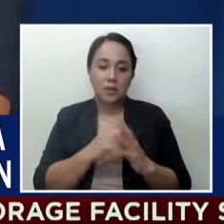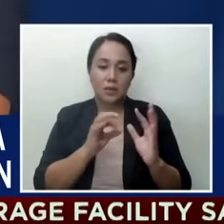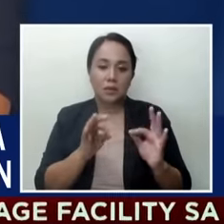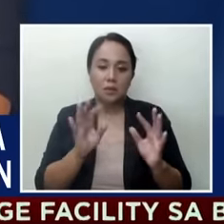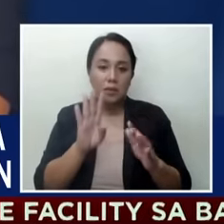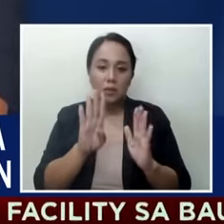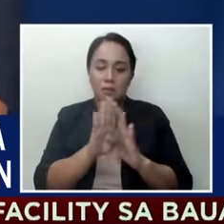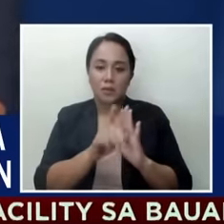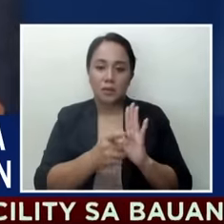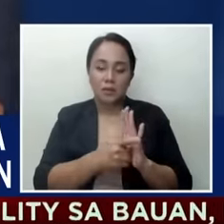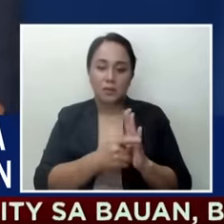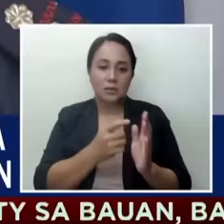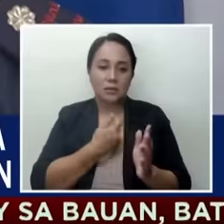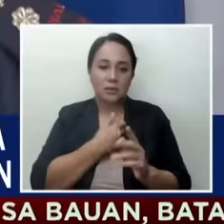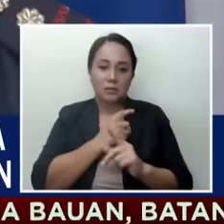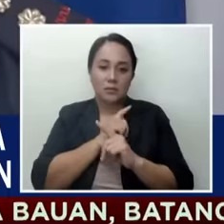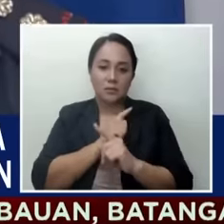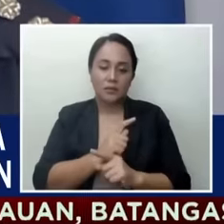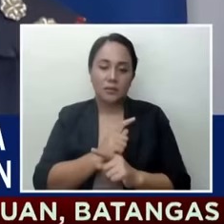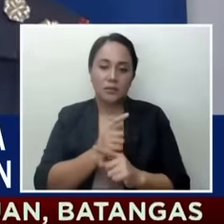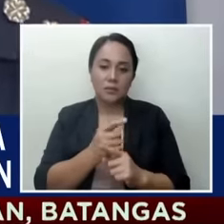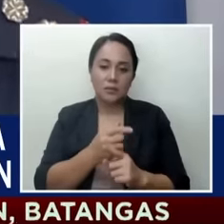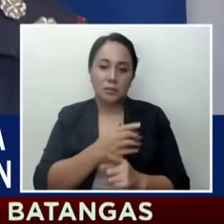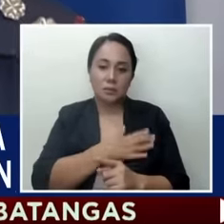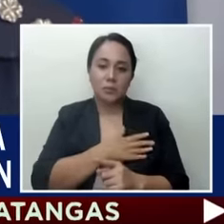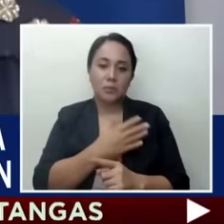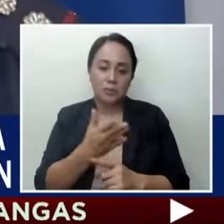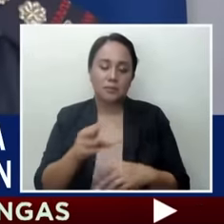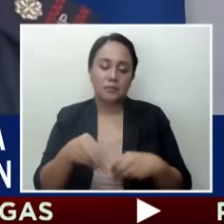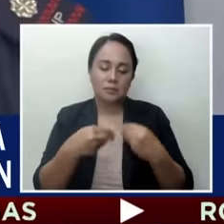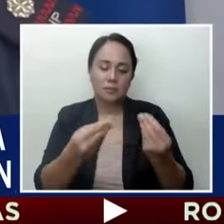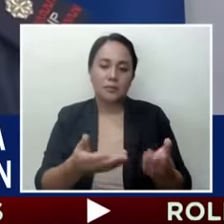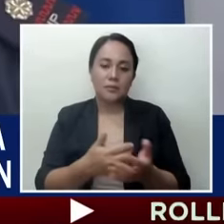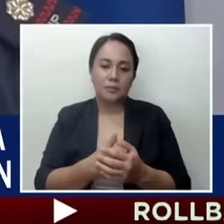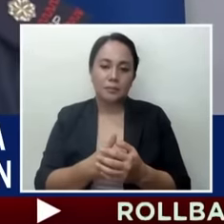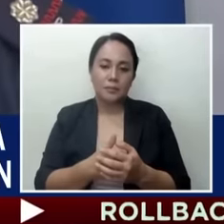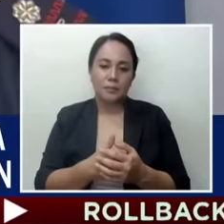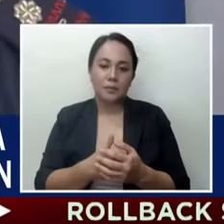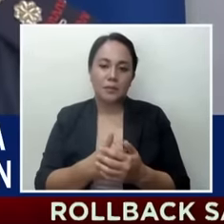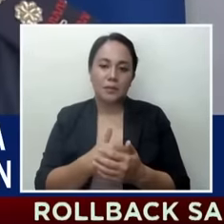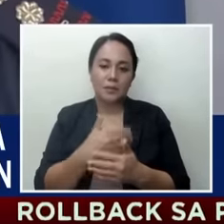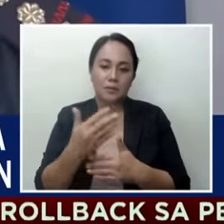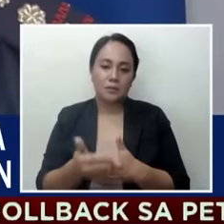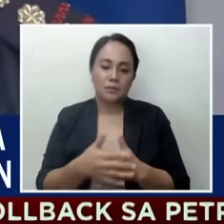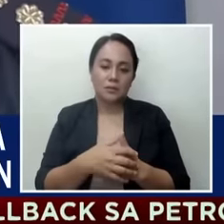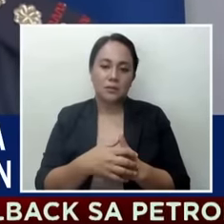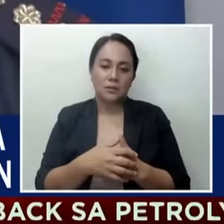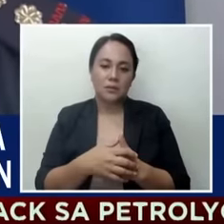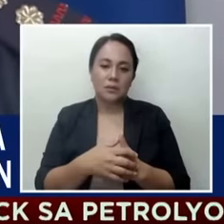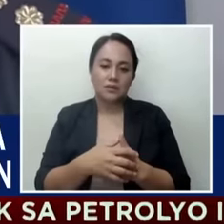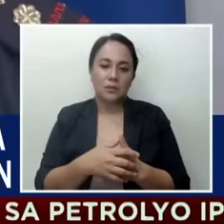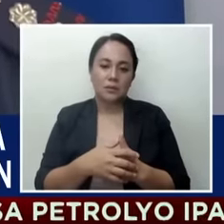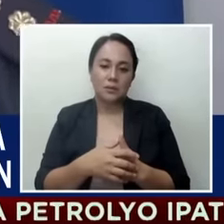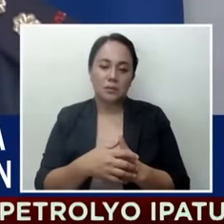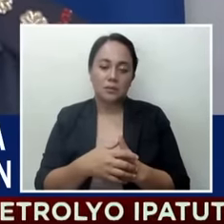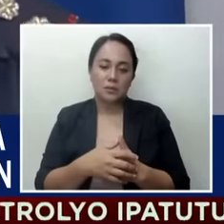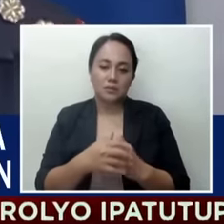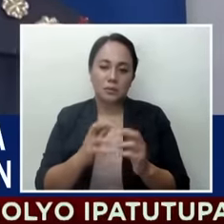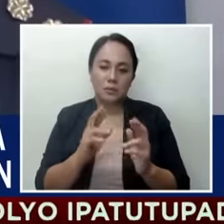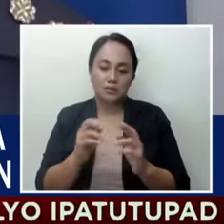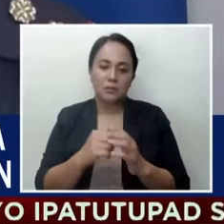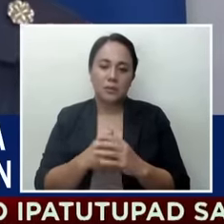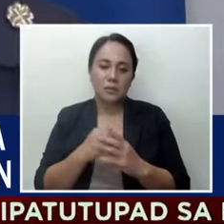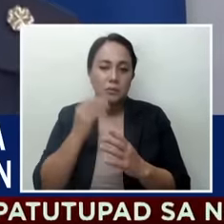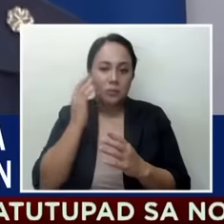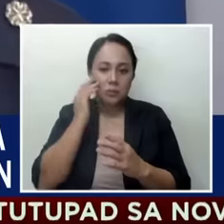background sa self-defense. Voluntarily ibigay na nila. Then, magiging busy na sila, makilala,